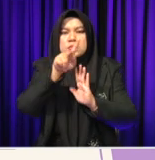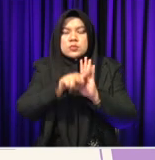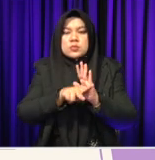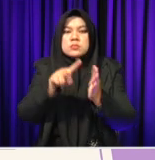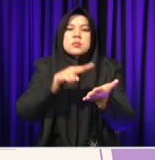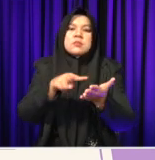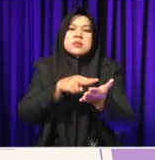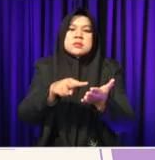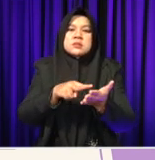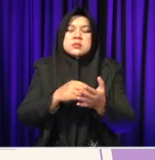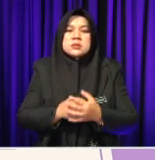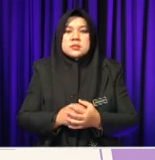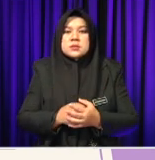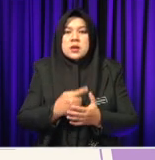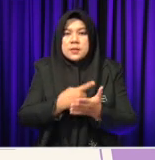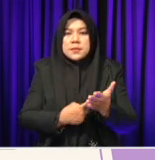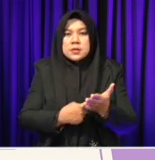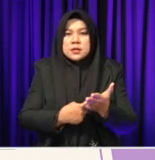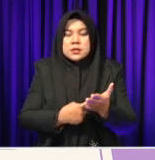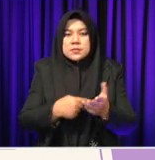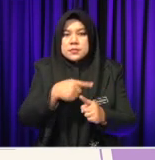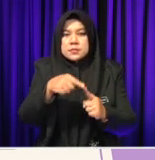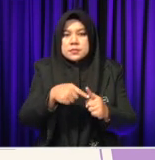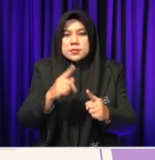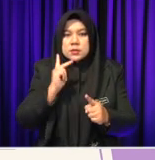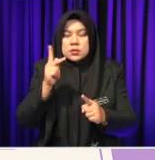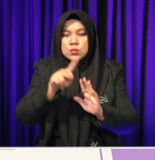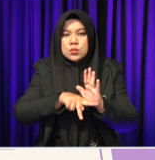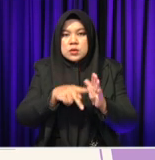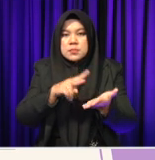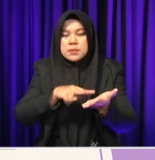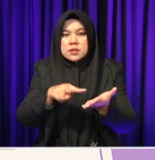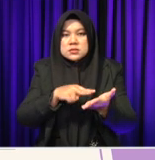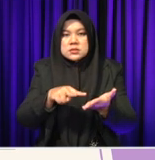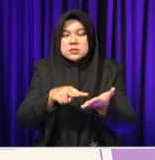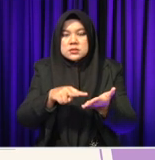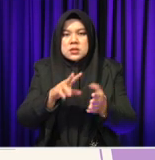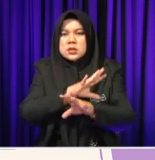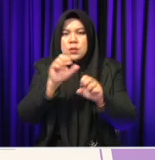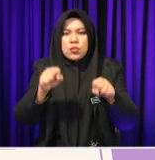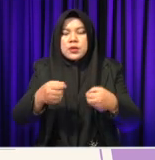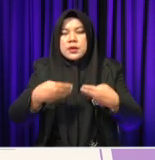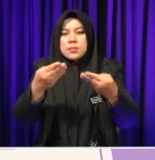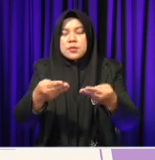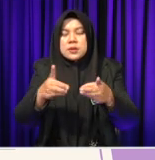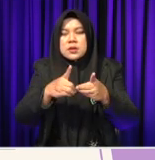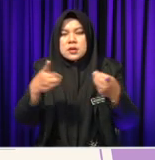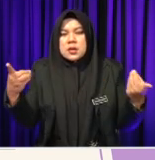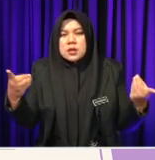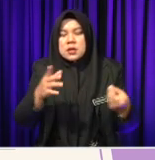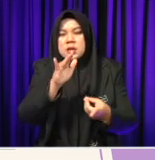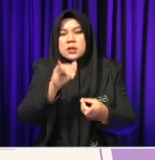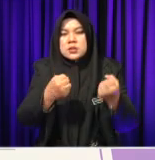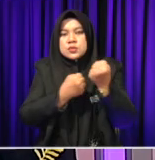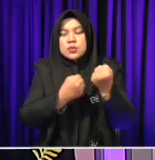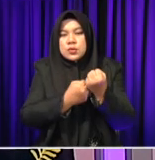membaca jadi apabila kita kurang membaca kita tidak mampu memberikan dalil fakta sokongan yang untuk